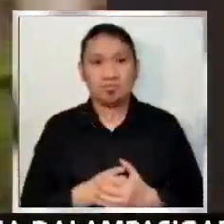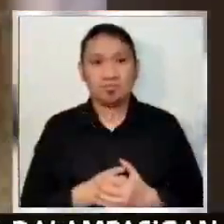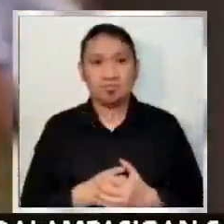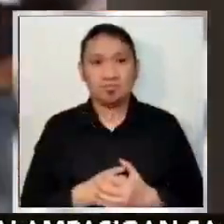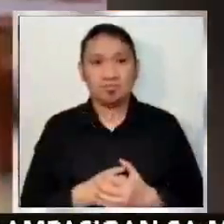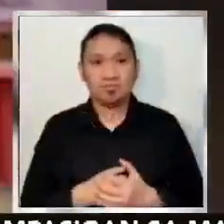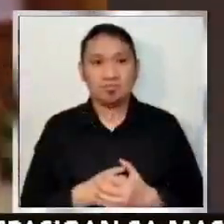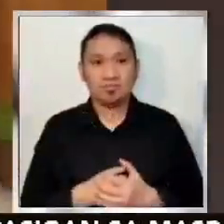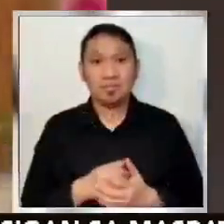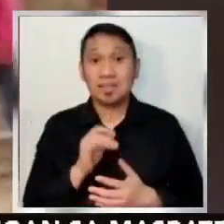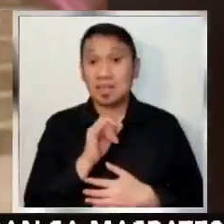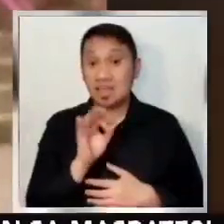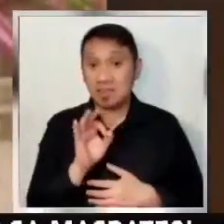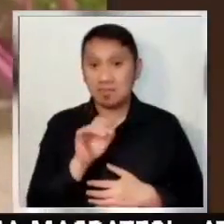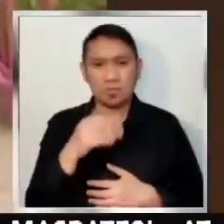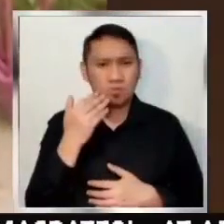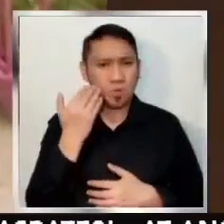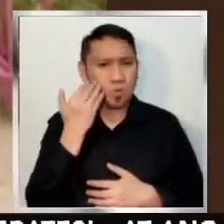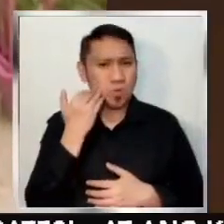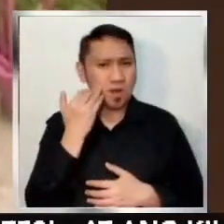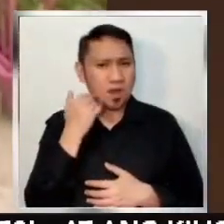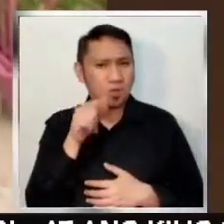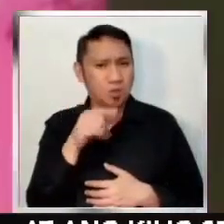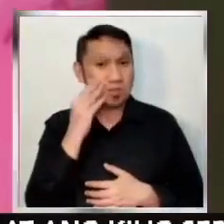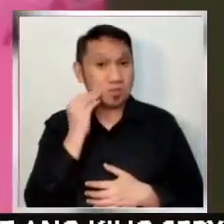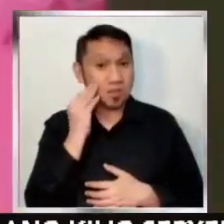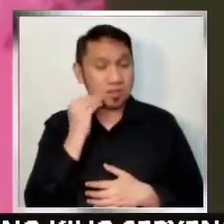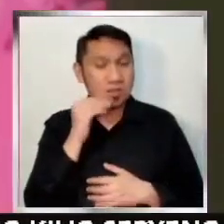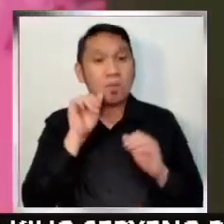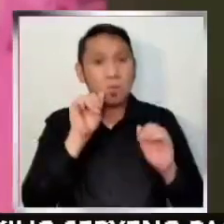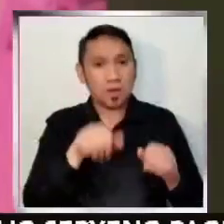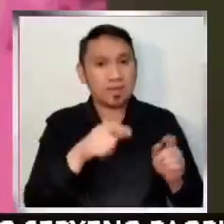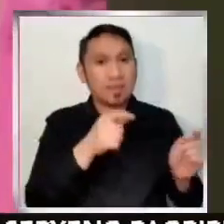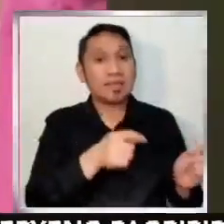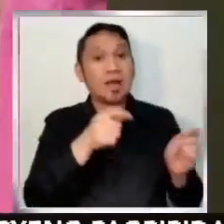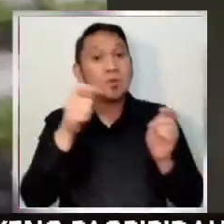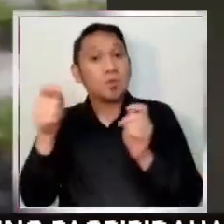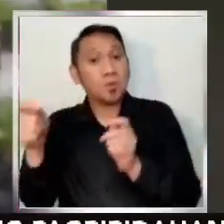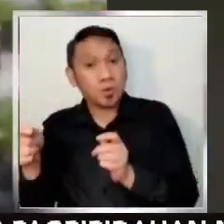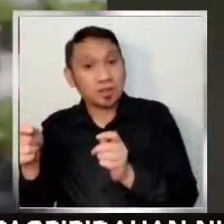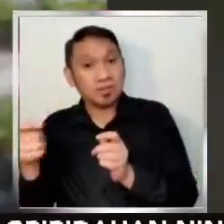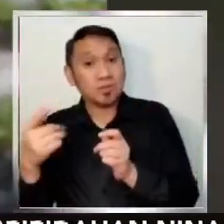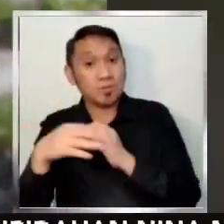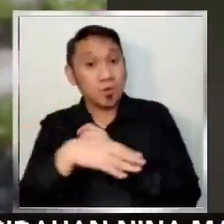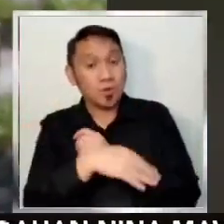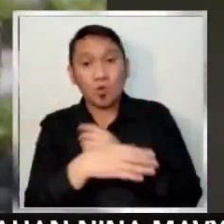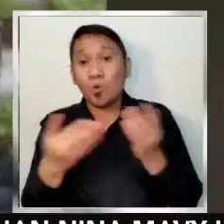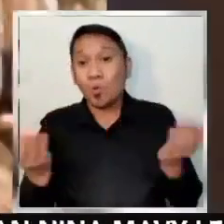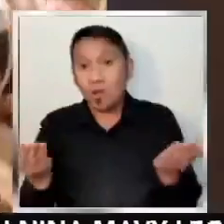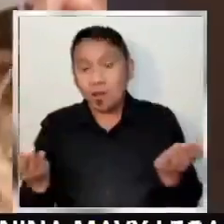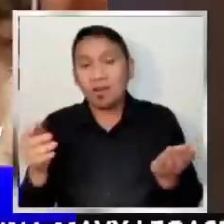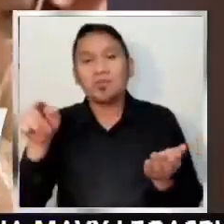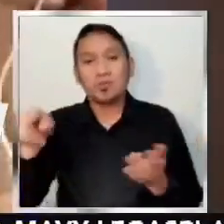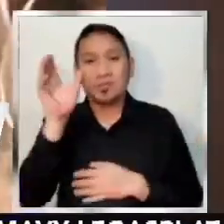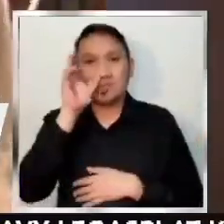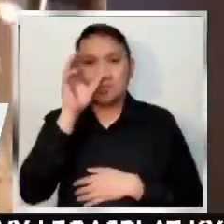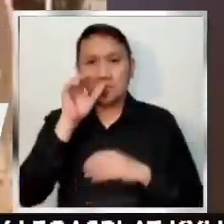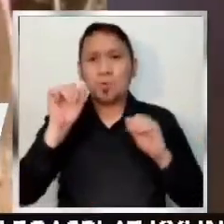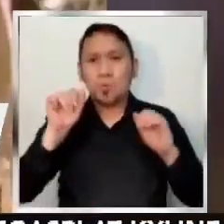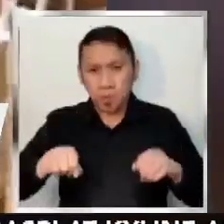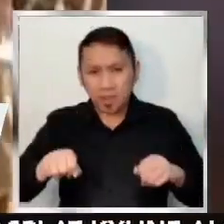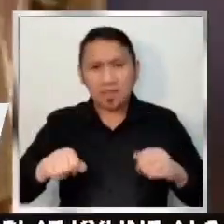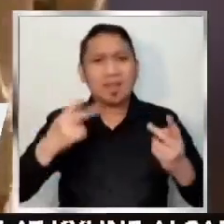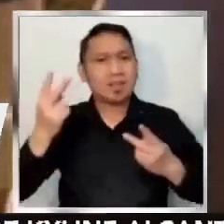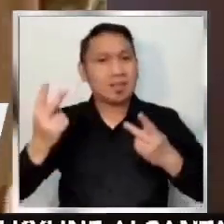Kung bitin ka pa, tawid lang sa kapitbahay ng Bohol, ang Cebu, kung saan pwedeng bisitahin ng isa pang strawberry